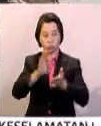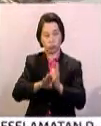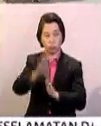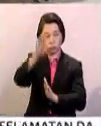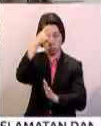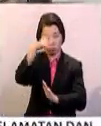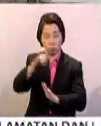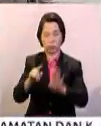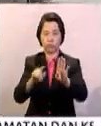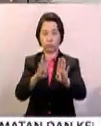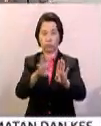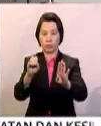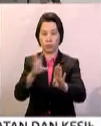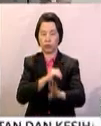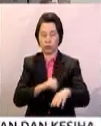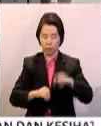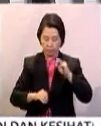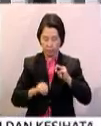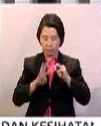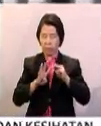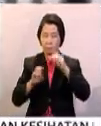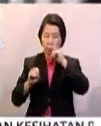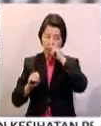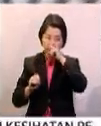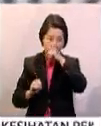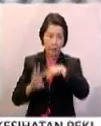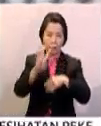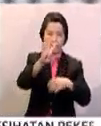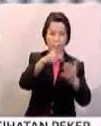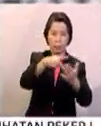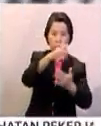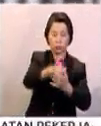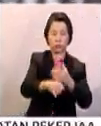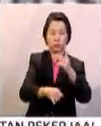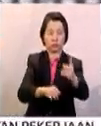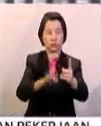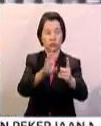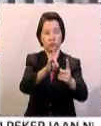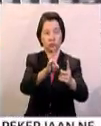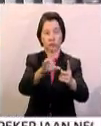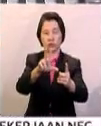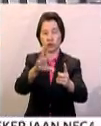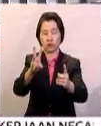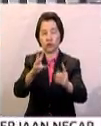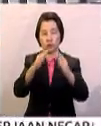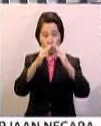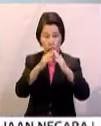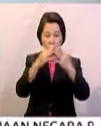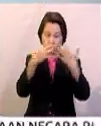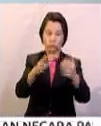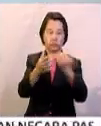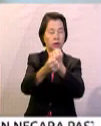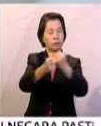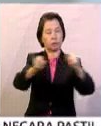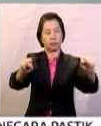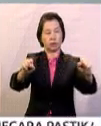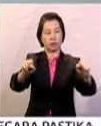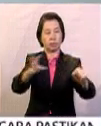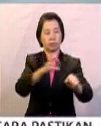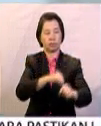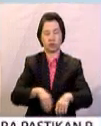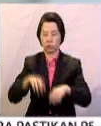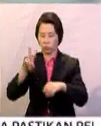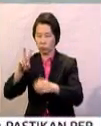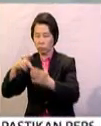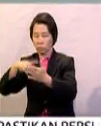golongan B40 dan M40. 4 projek dengan 1,736 unit rumah telah disiapkan. 2